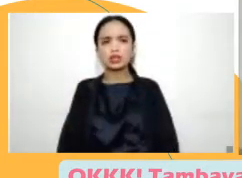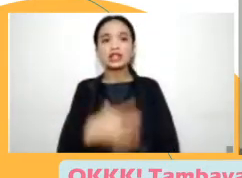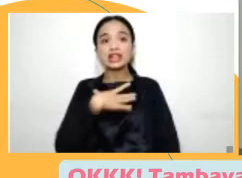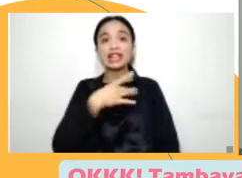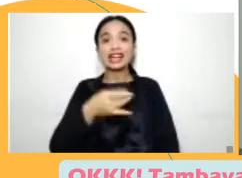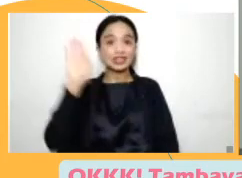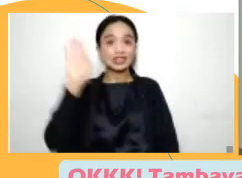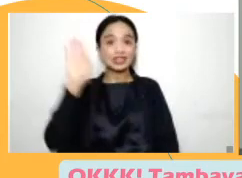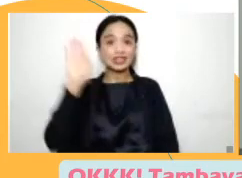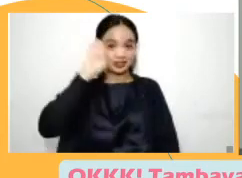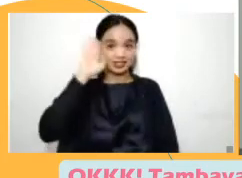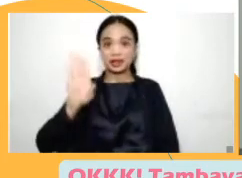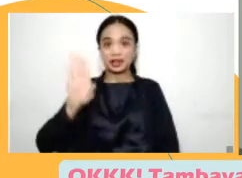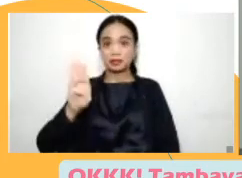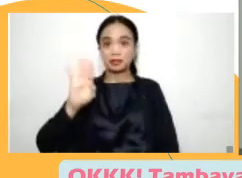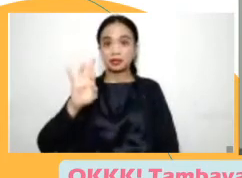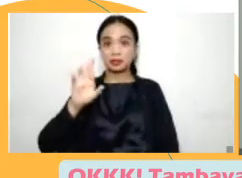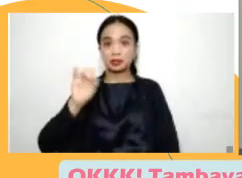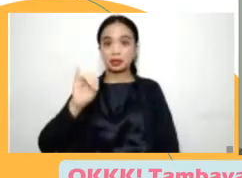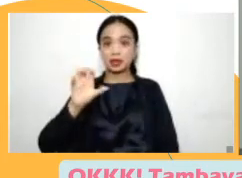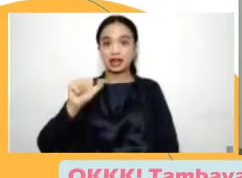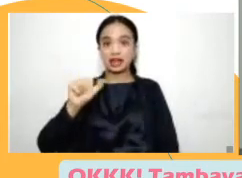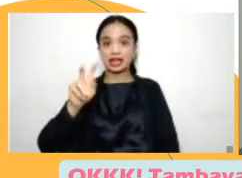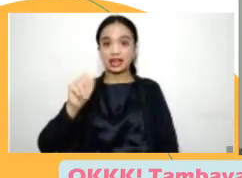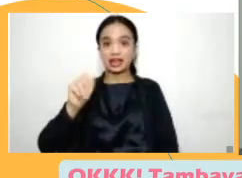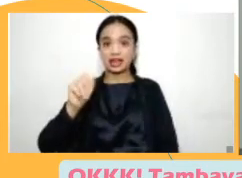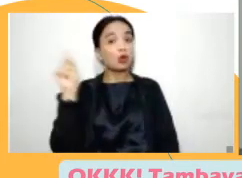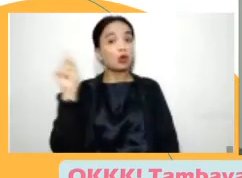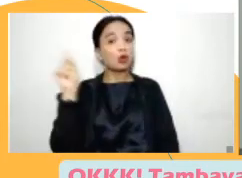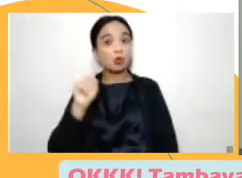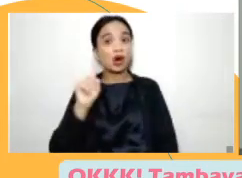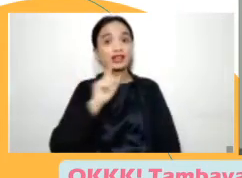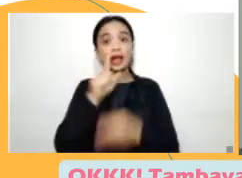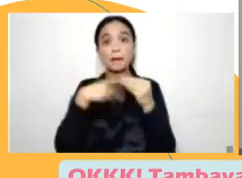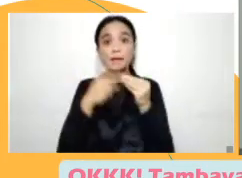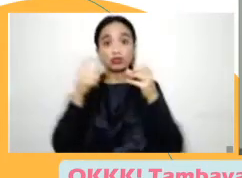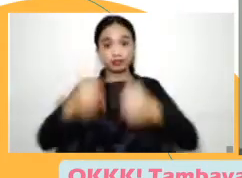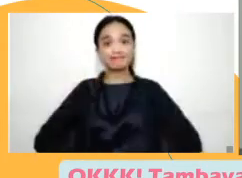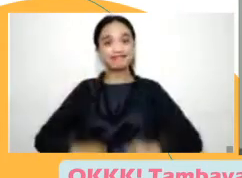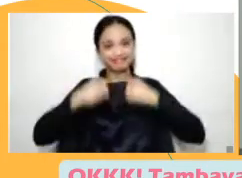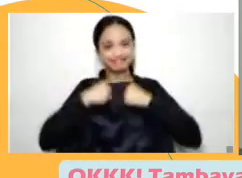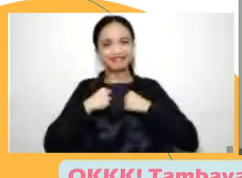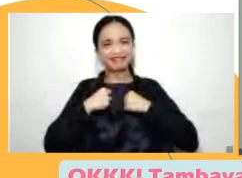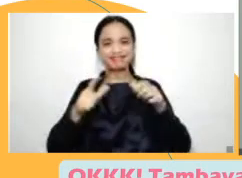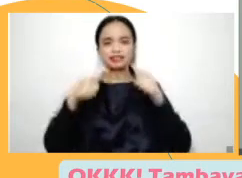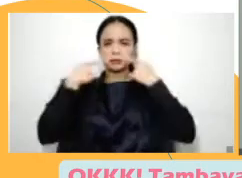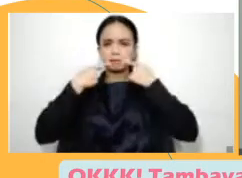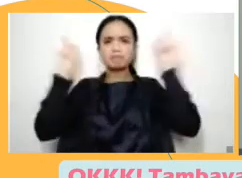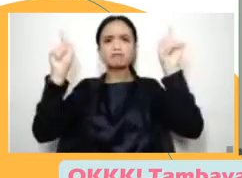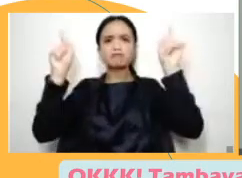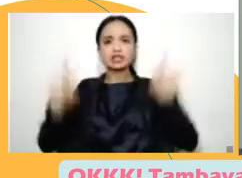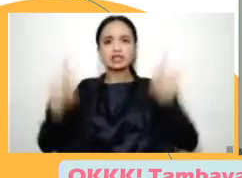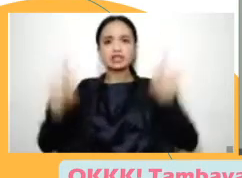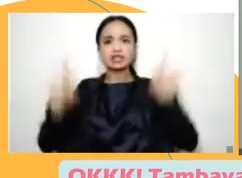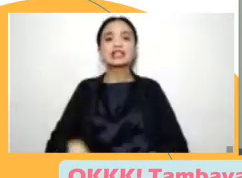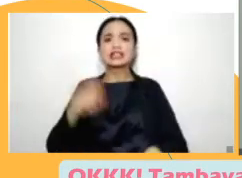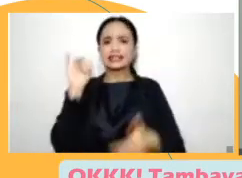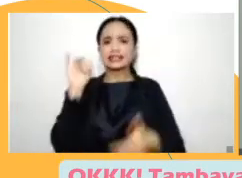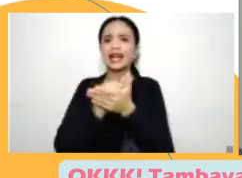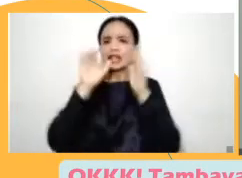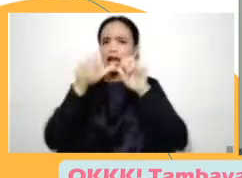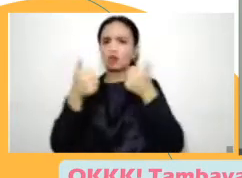Brian, no? Yung last ano niya ng bangon, no? Kasi yung bangon na thriving, hindi ka lang nagsusurvive. Hindi ka